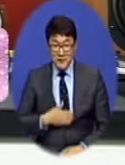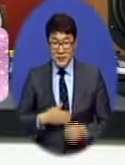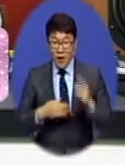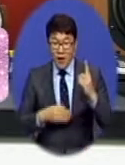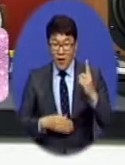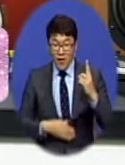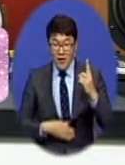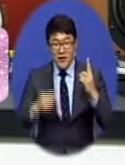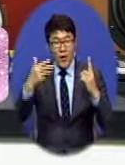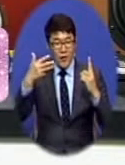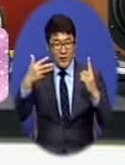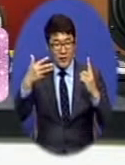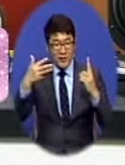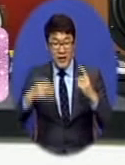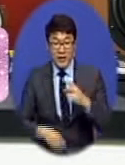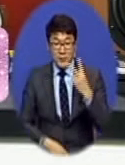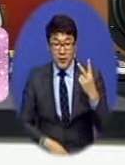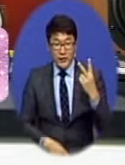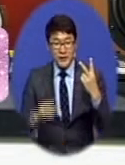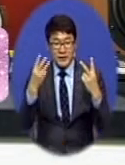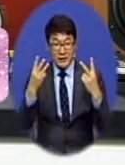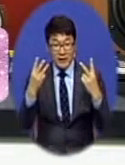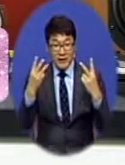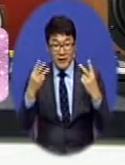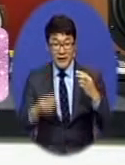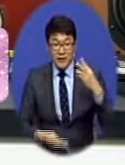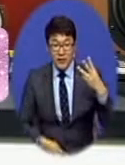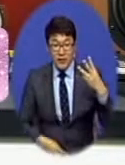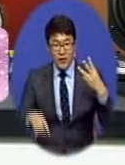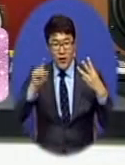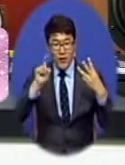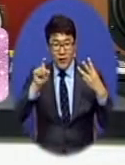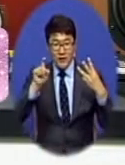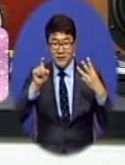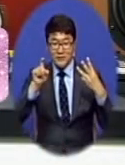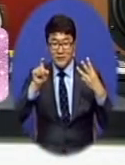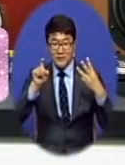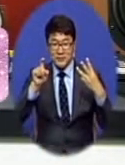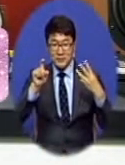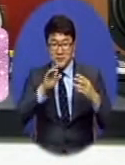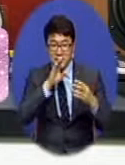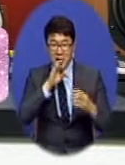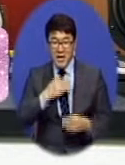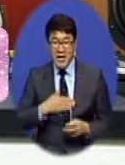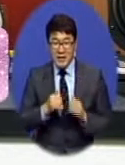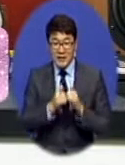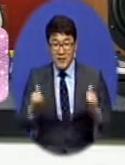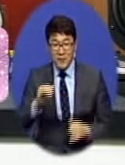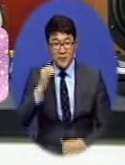번째, 1번 8개, 네. 2번 3개, 3번 10개. 정답을 아시는